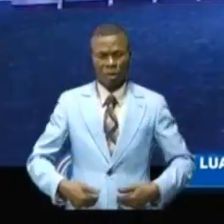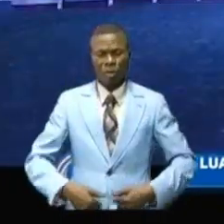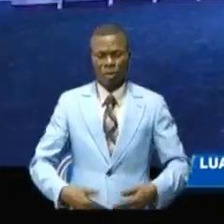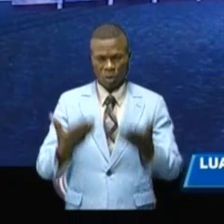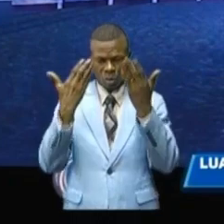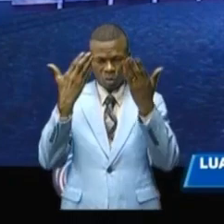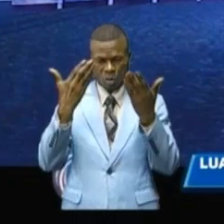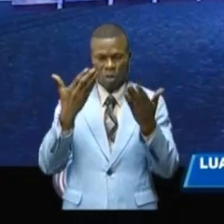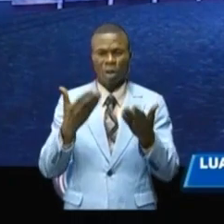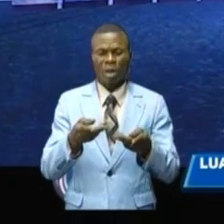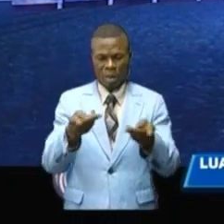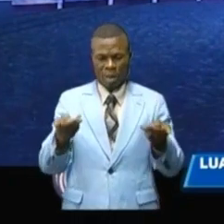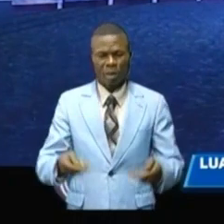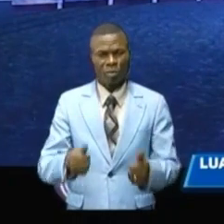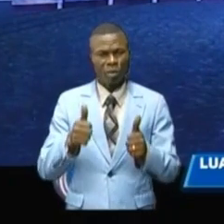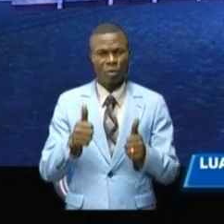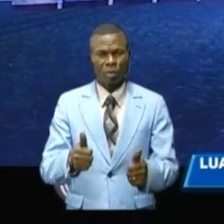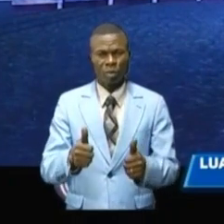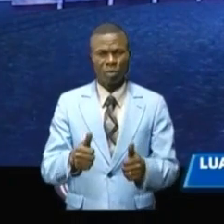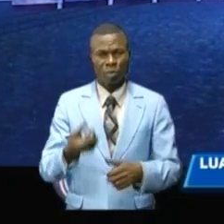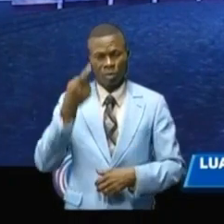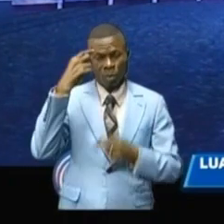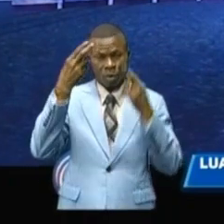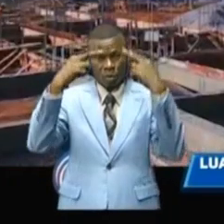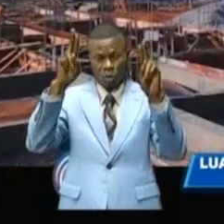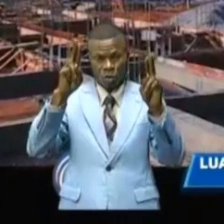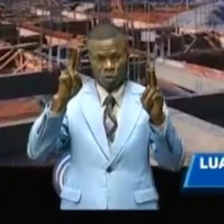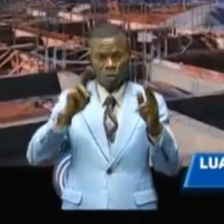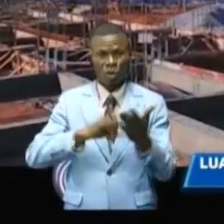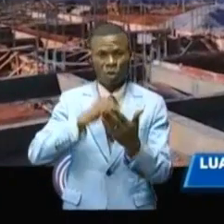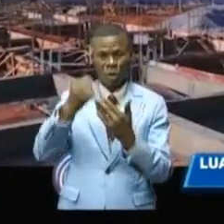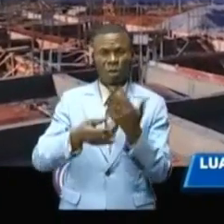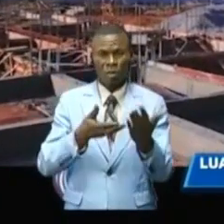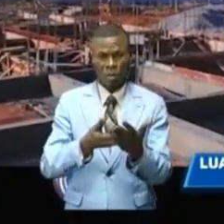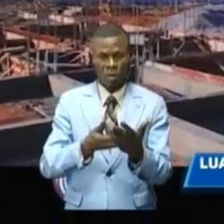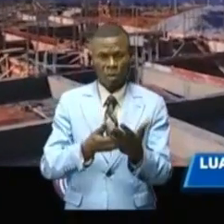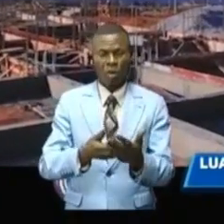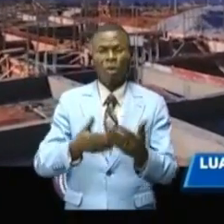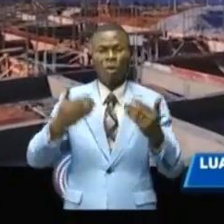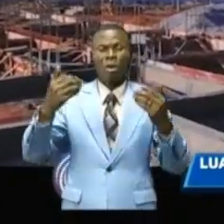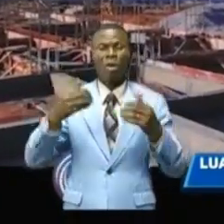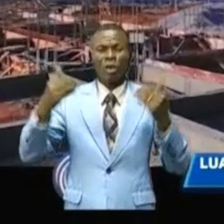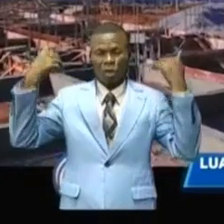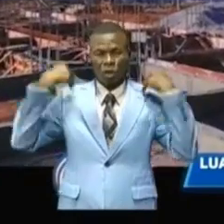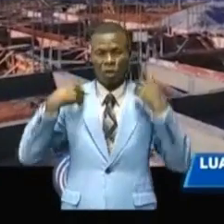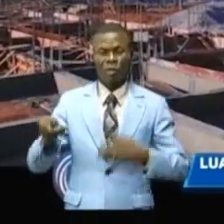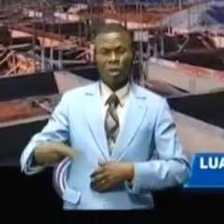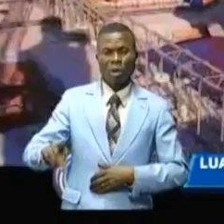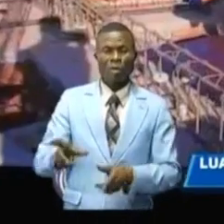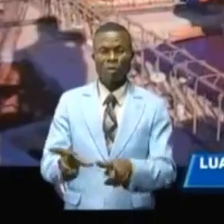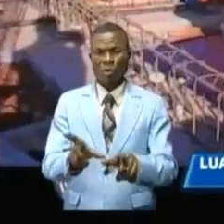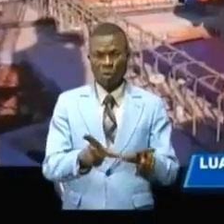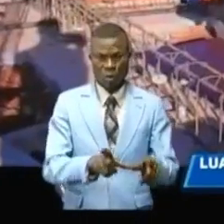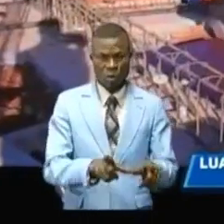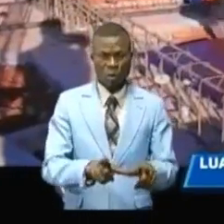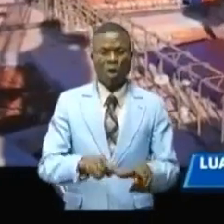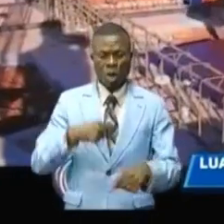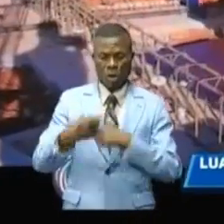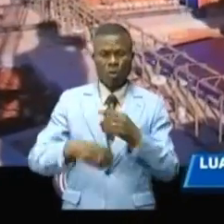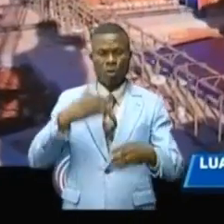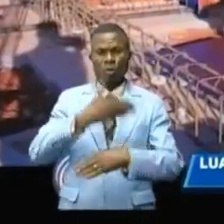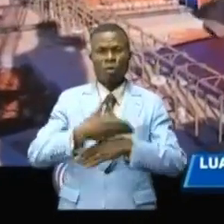étudie dans les meilleures conditions. Pour atteindre ces objectifs, la chef de l'exécutif provincial procède à la construction